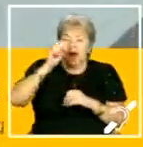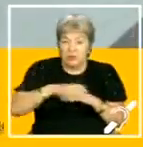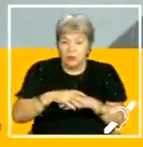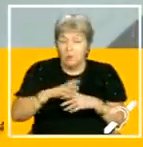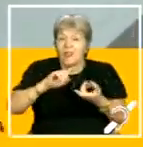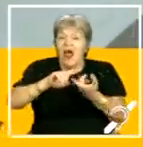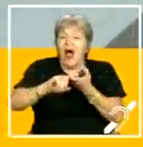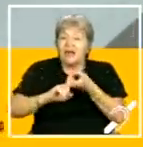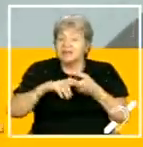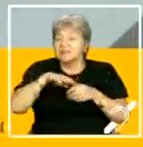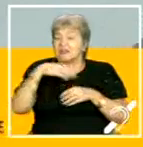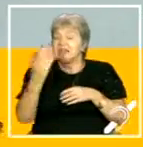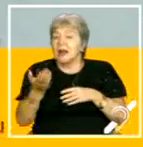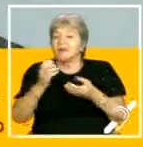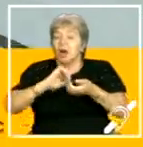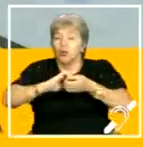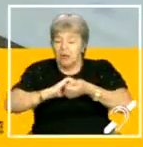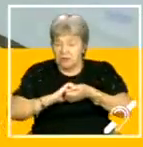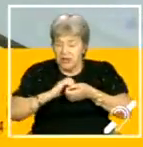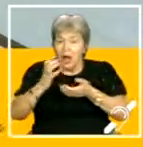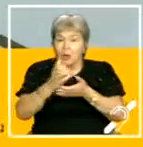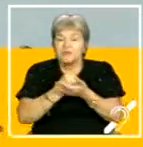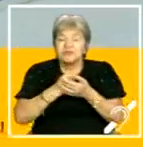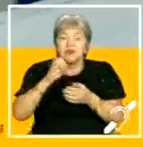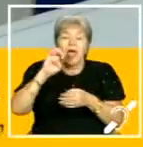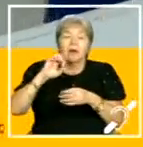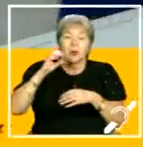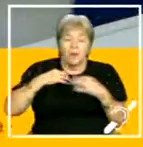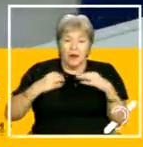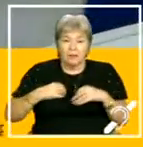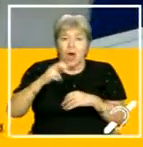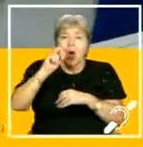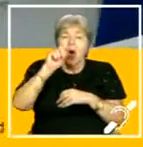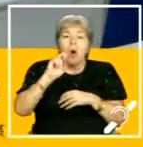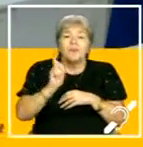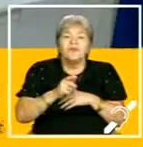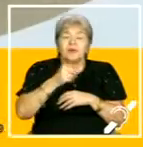Alianța Dreapta Unită a obținut la alegerile europarlamentare